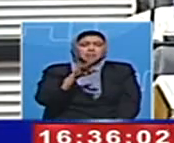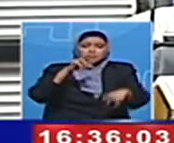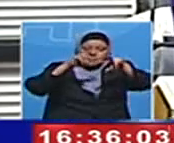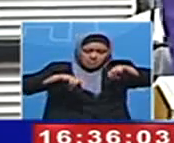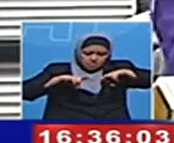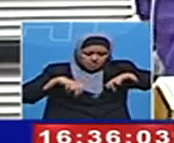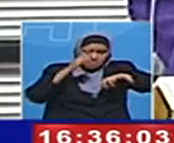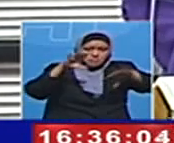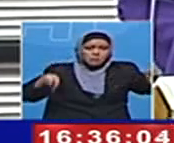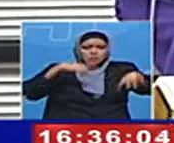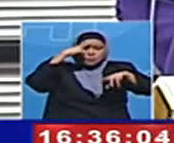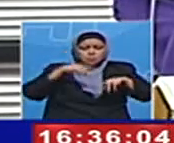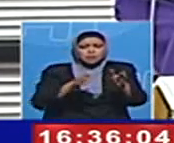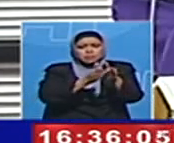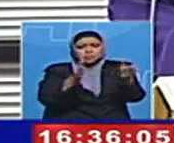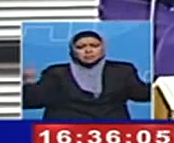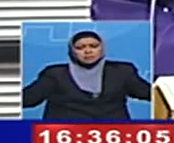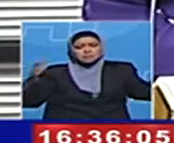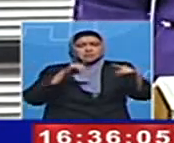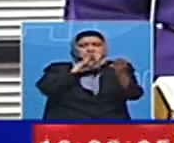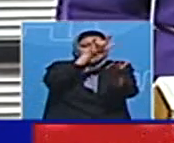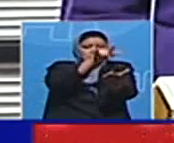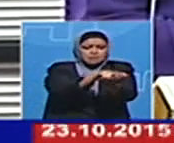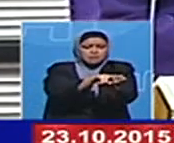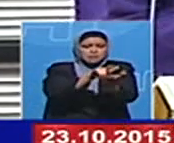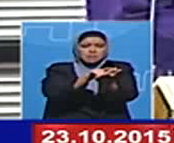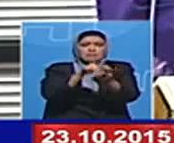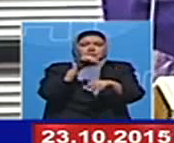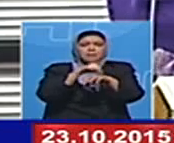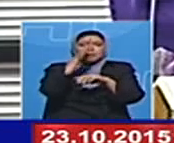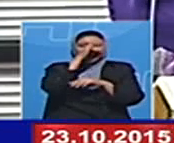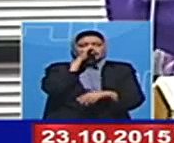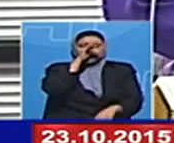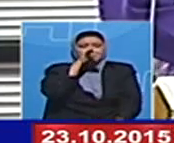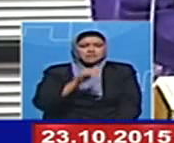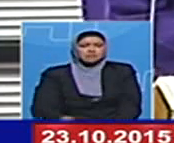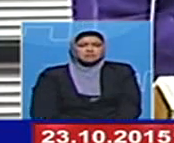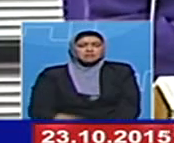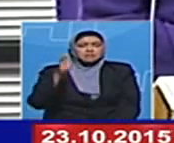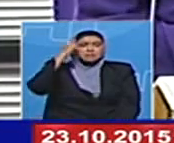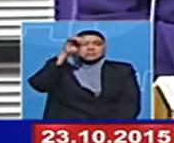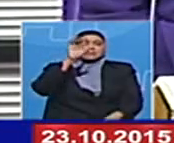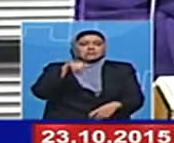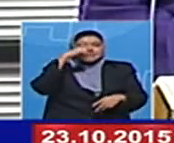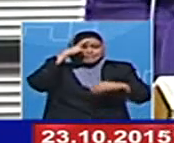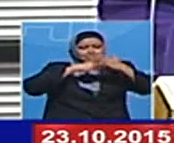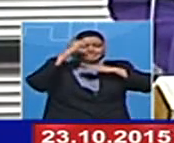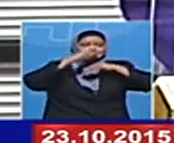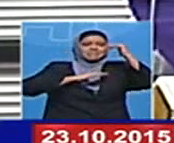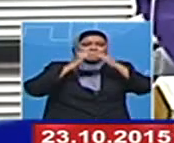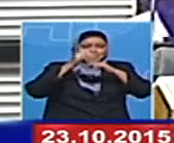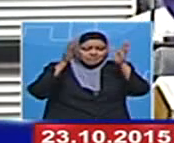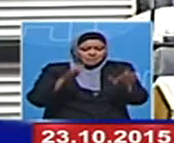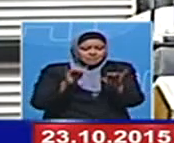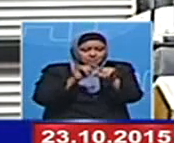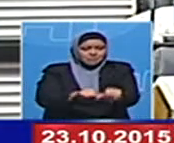landasan di lapangan terbang di batu berendam Melaka tuan yang di-pertua demi keselesaan penduduk di kawasan